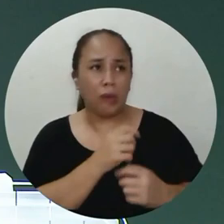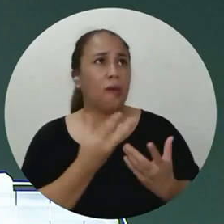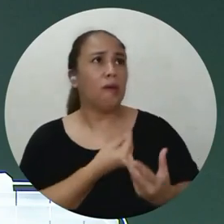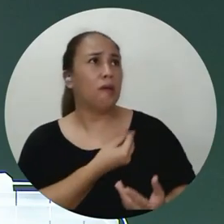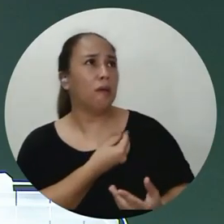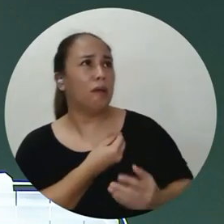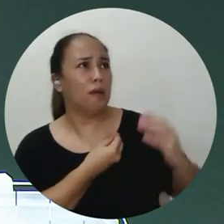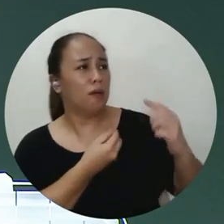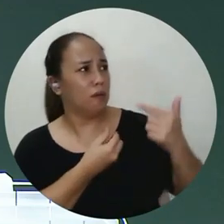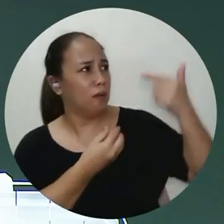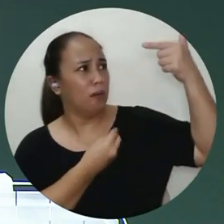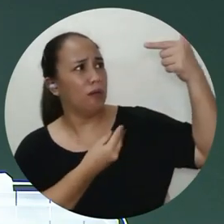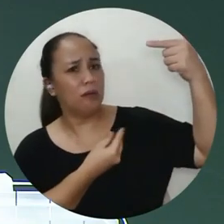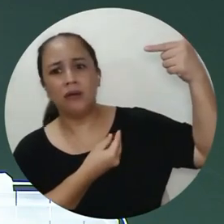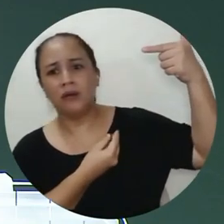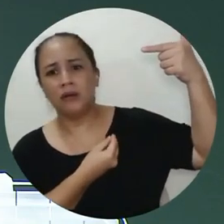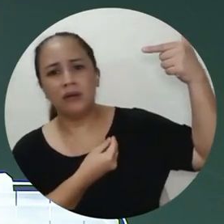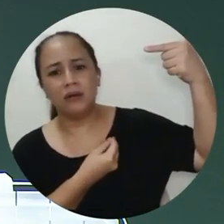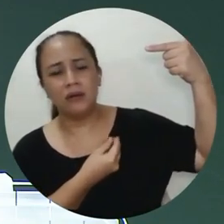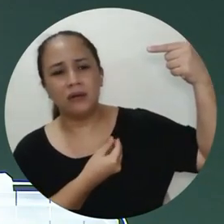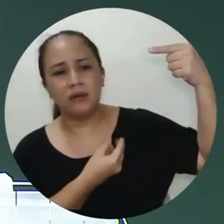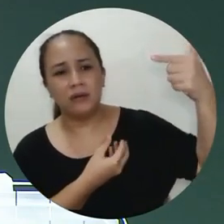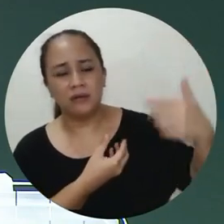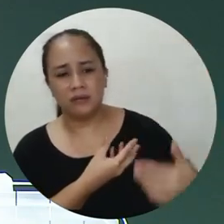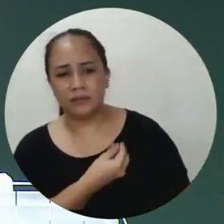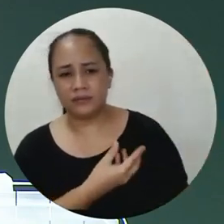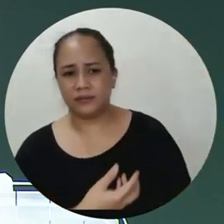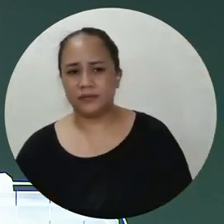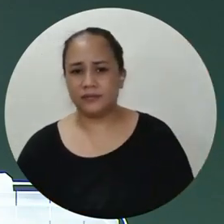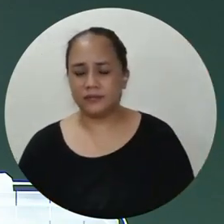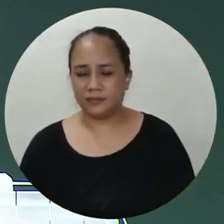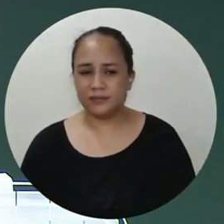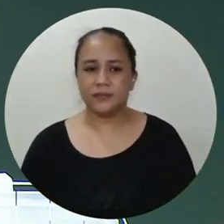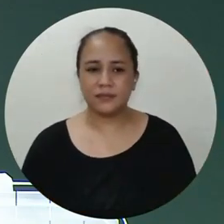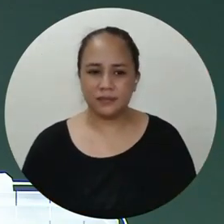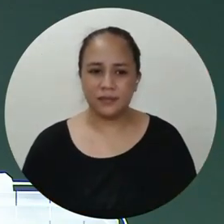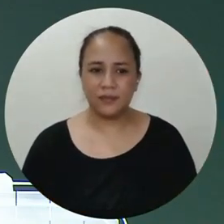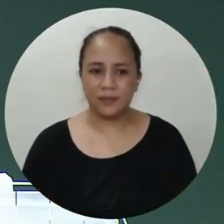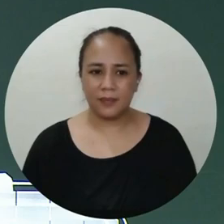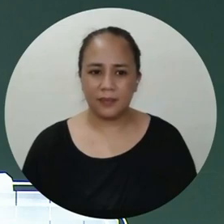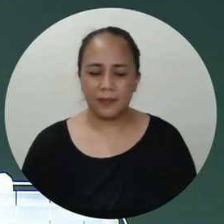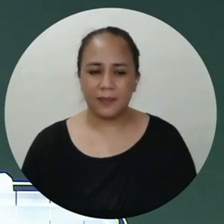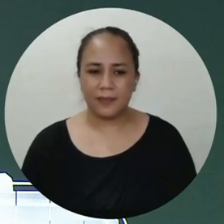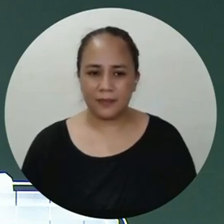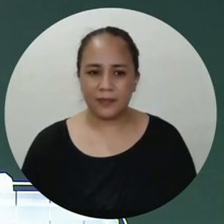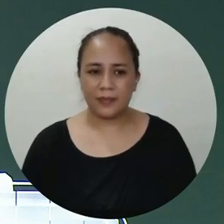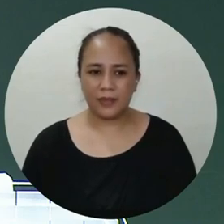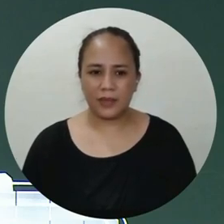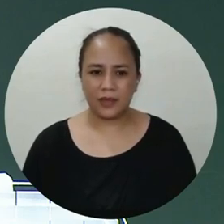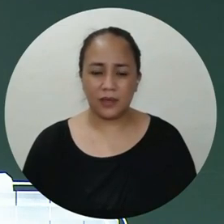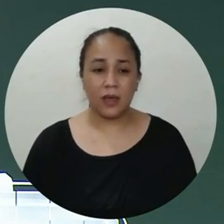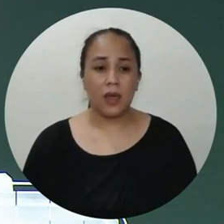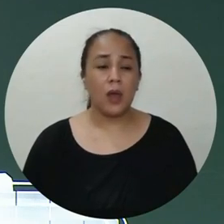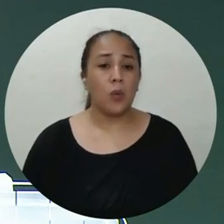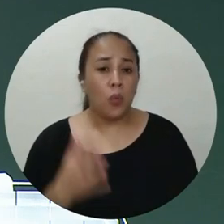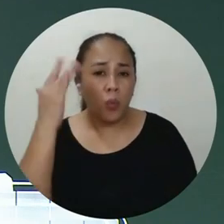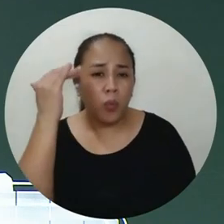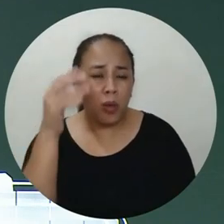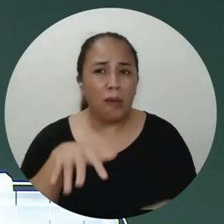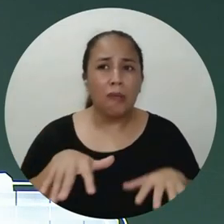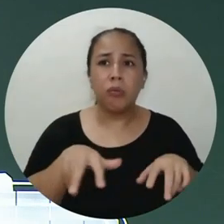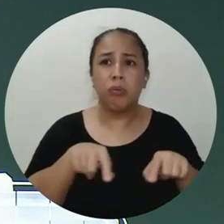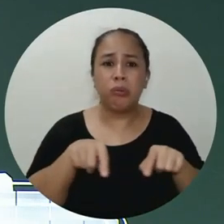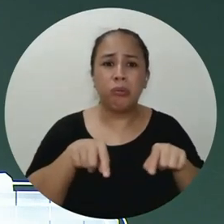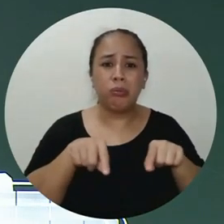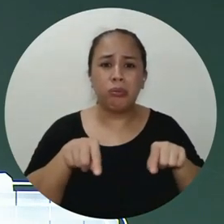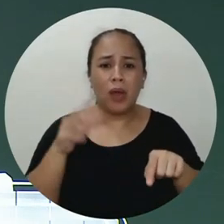이 이스라엘 군대가 말이요 하나님과 함께할 이스라엘 군대가 하나님 빠져 있어. Why they were trembling and furious? Because this